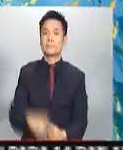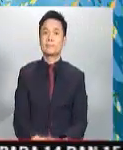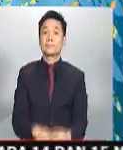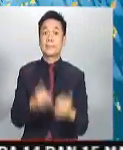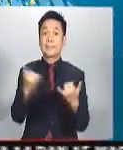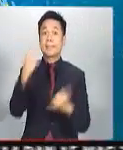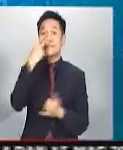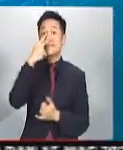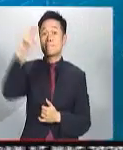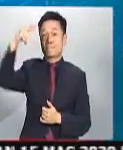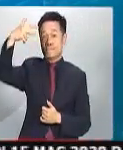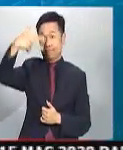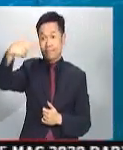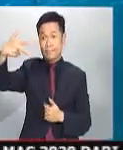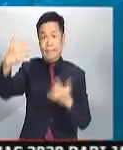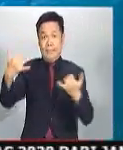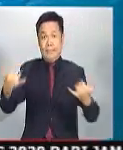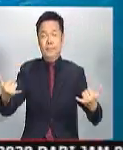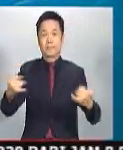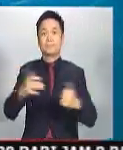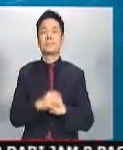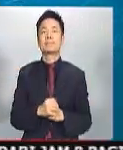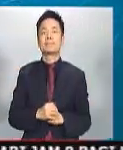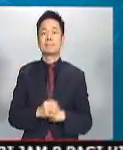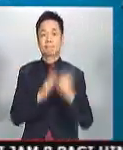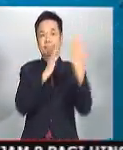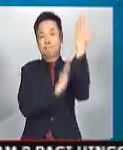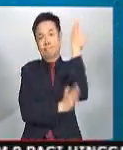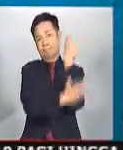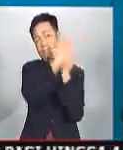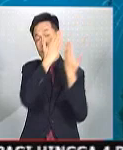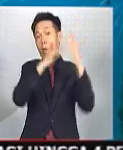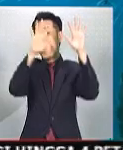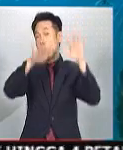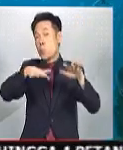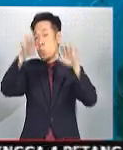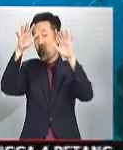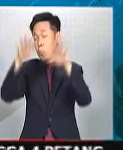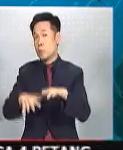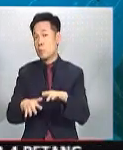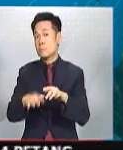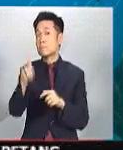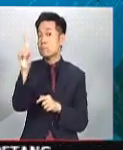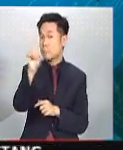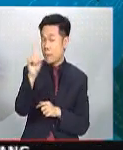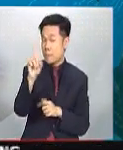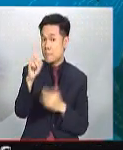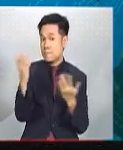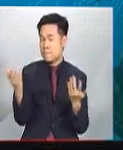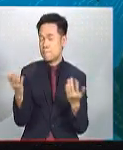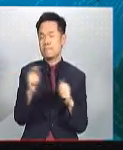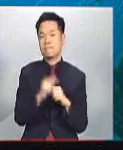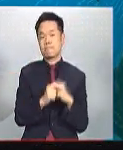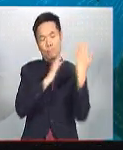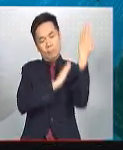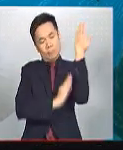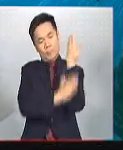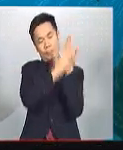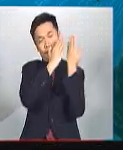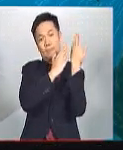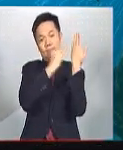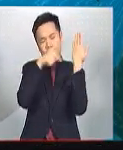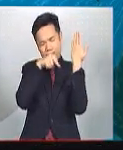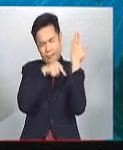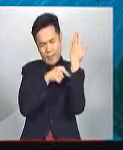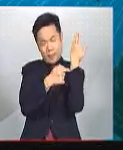melihat keadaan cuaca semasa. Pada ketika ini, hujan berserta ribut petir kini sedang berlaku di bahagian